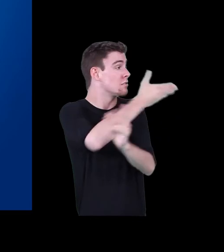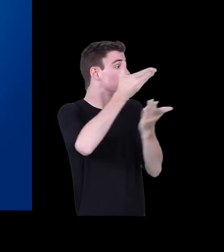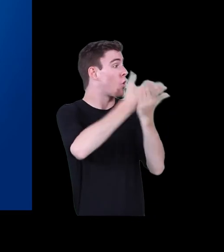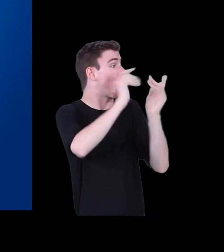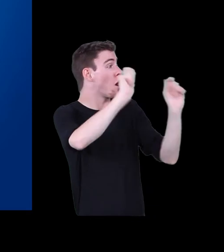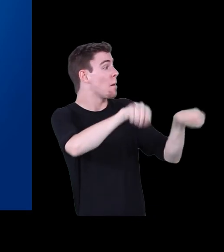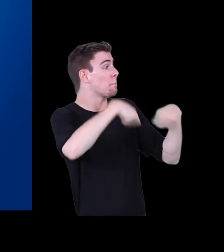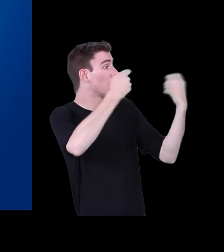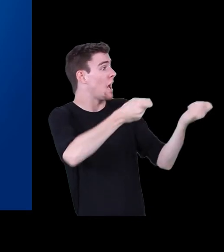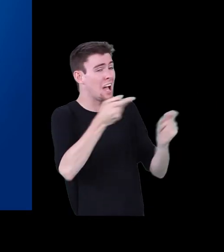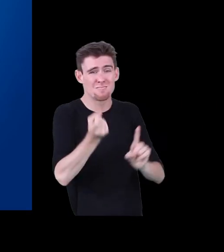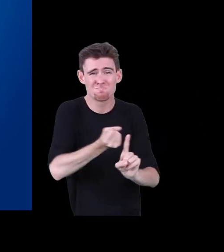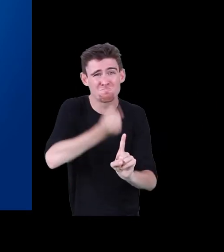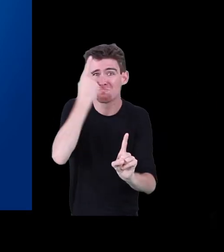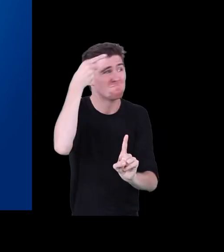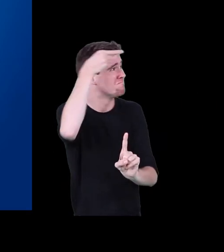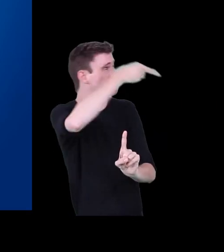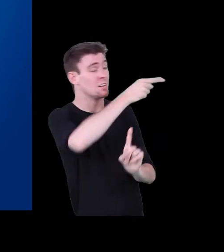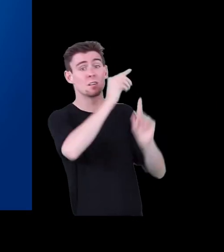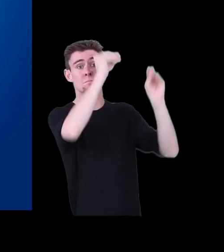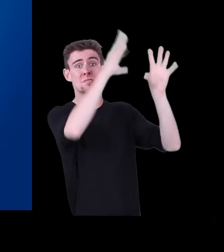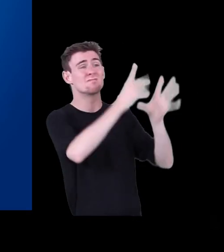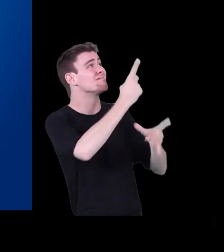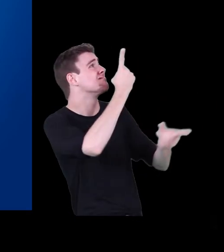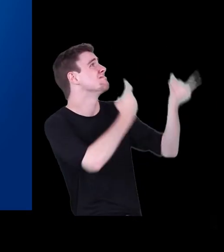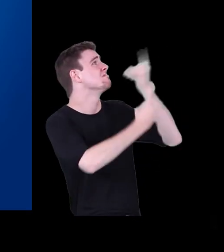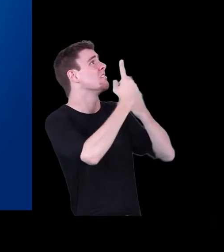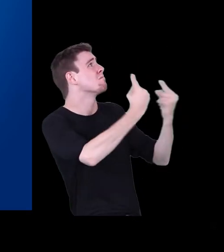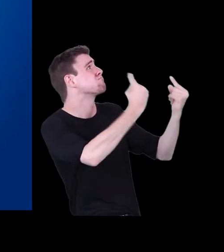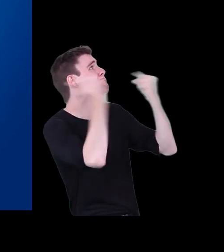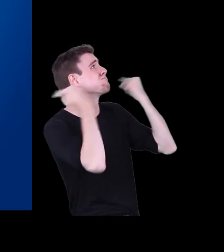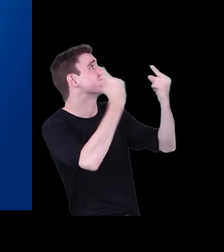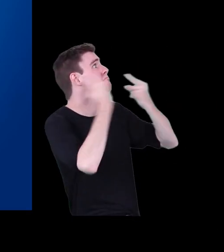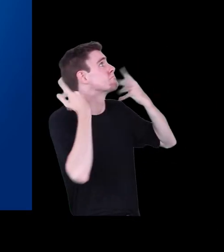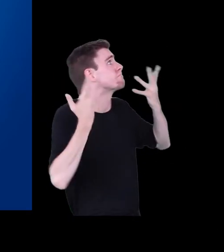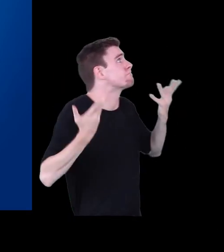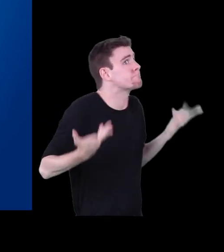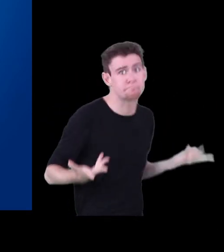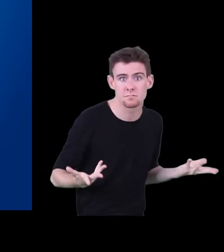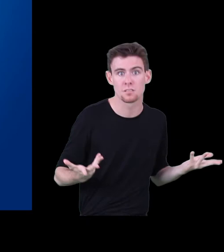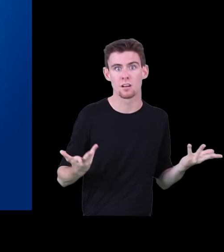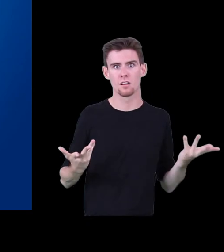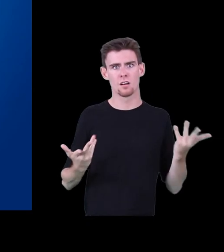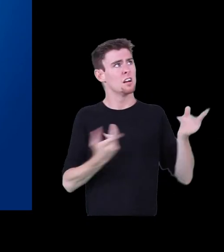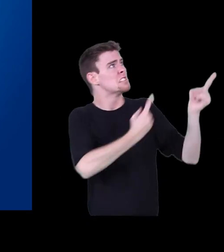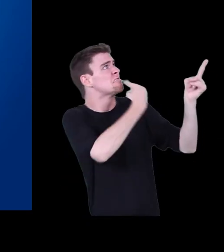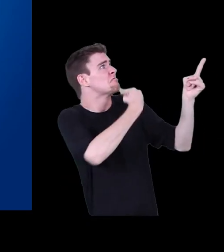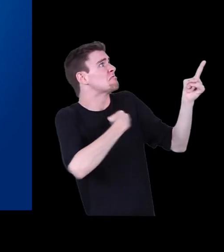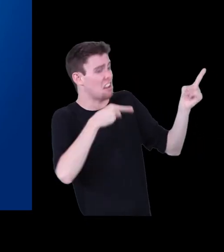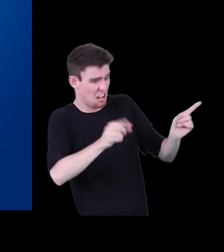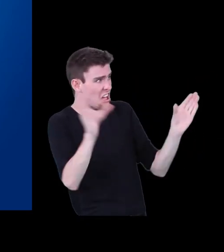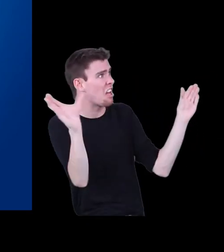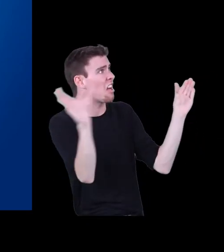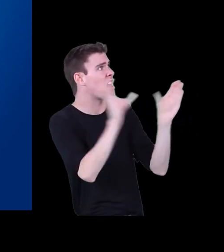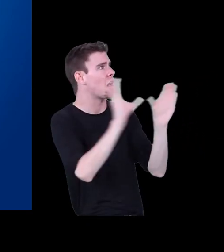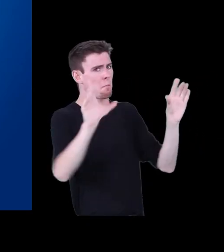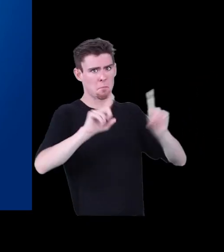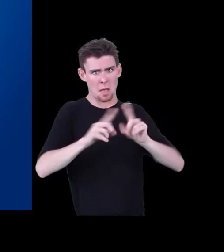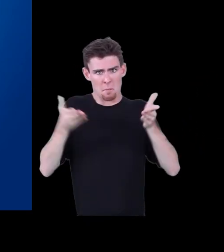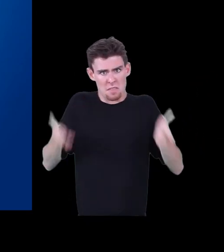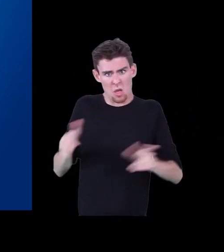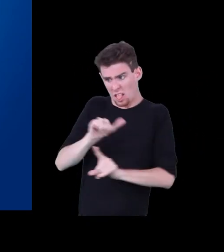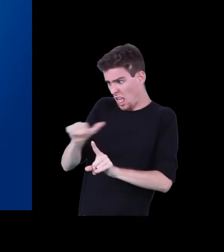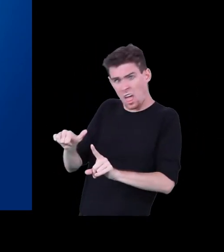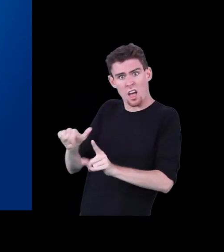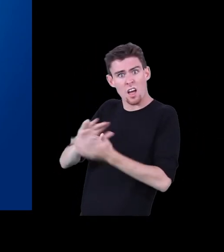pouvait les comprendre parce qu'elle voyait les gestes. Donc, on s'est rendu compte que ça lui